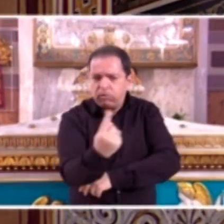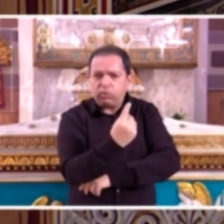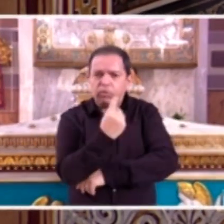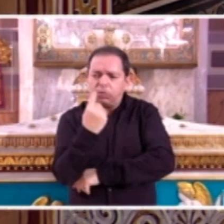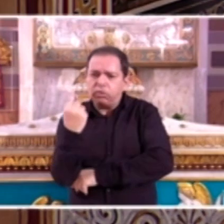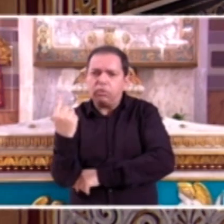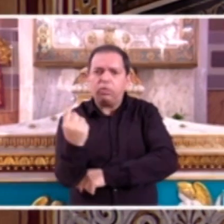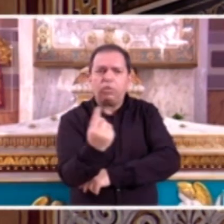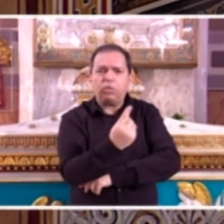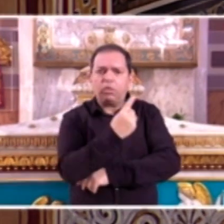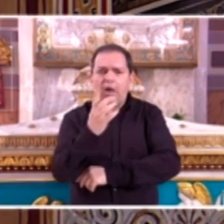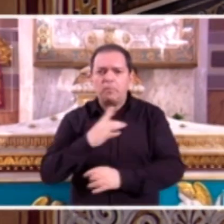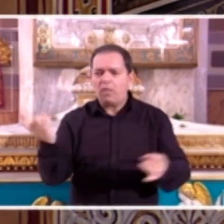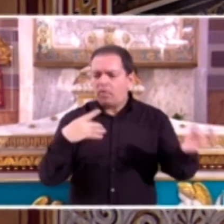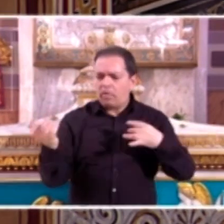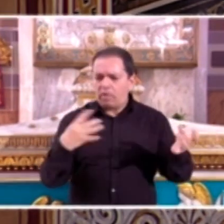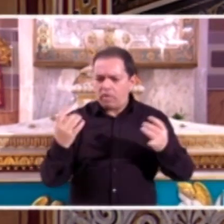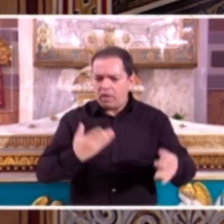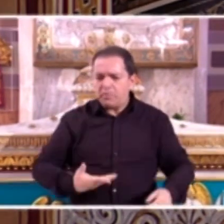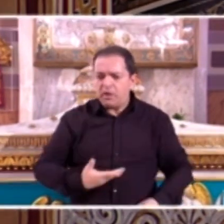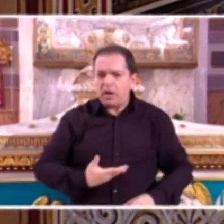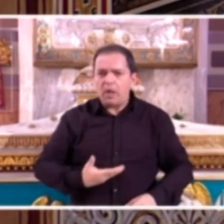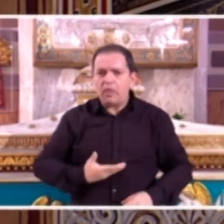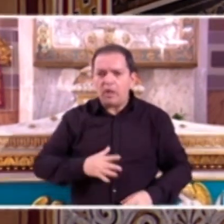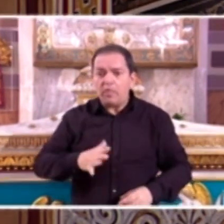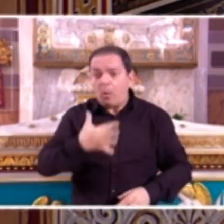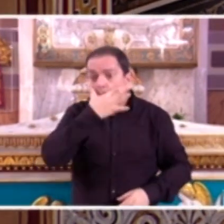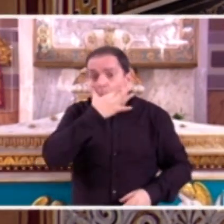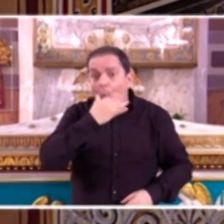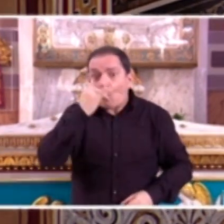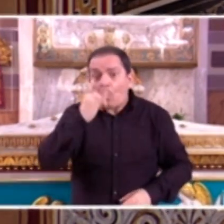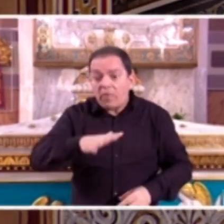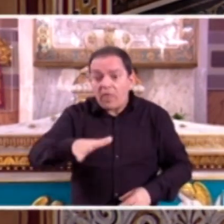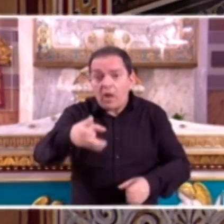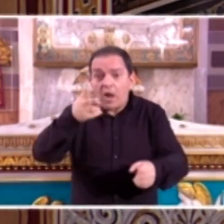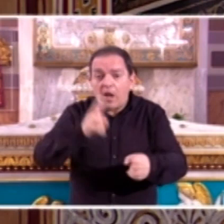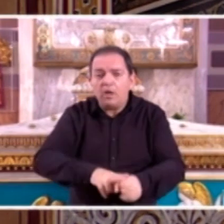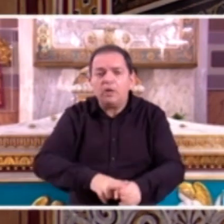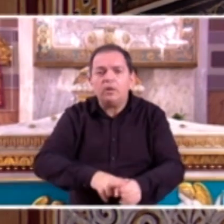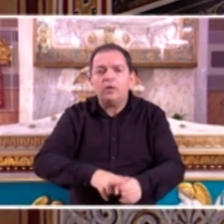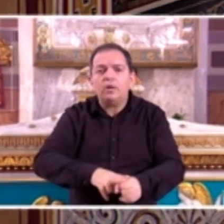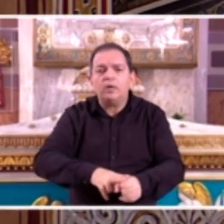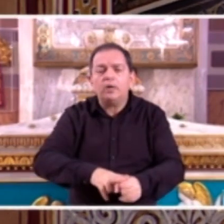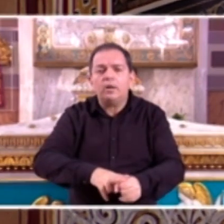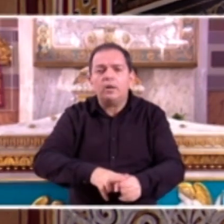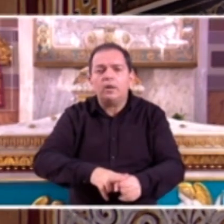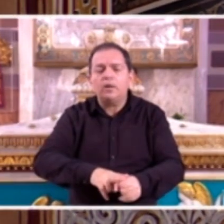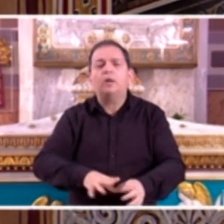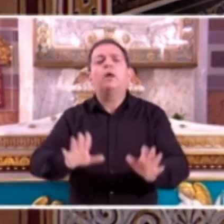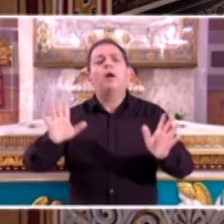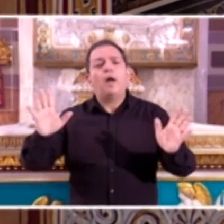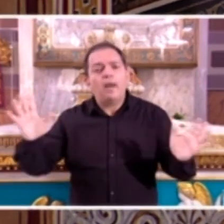ακοινωνισία, λιμοκτονία και θάνατο. Και όμως, μέσα στην ψυχή